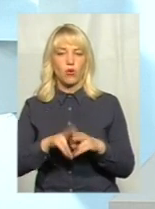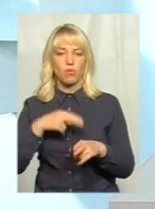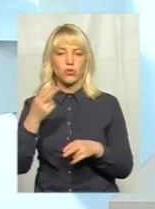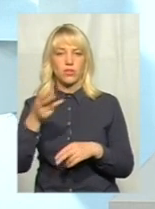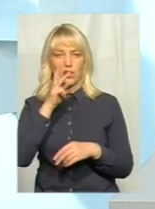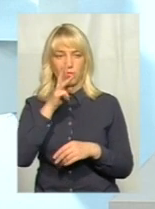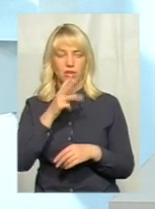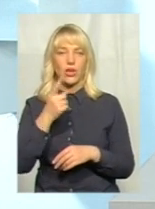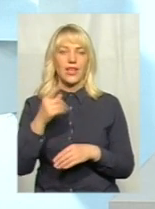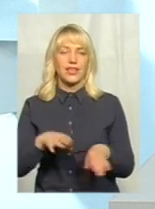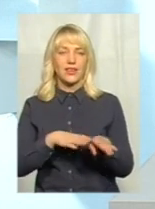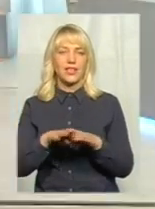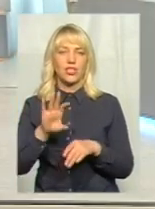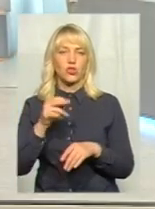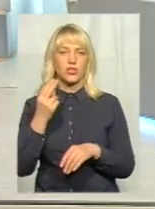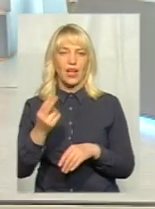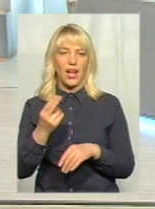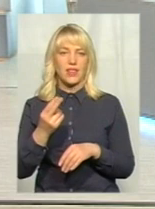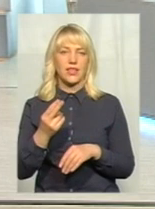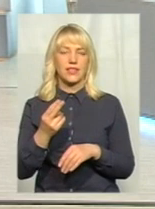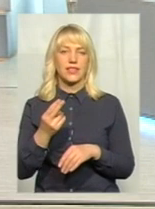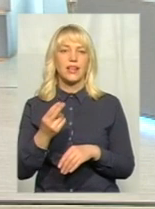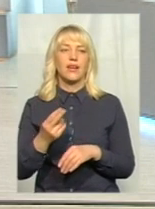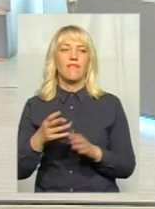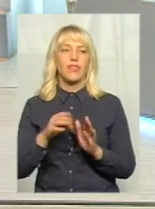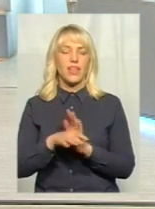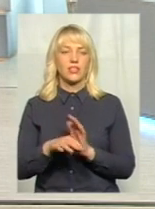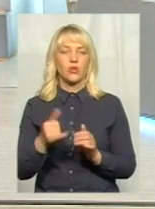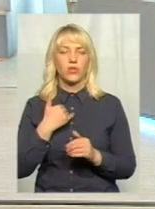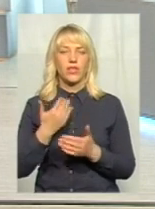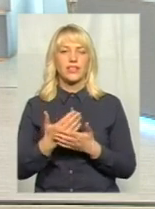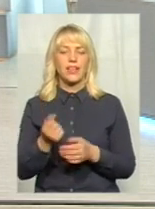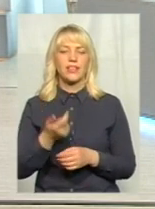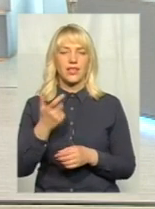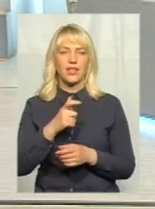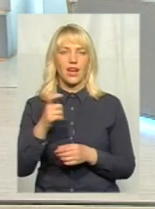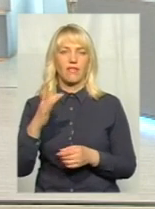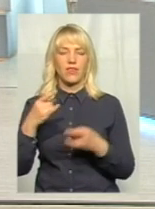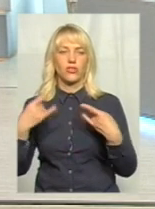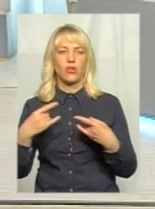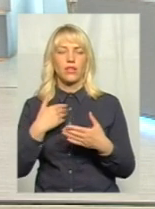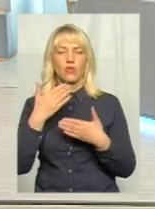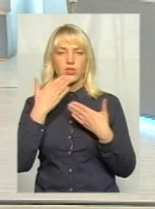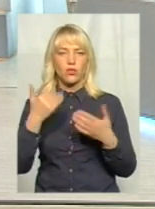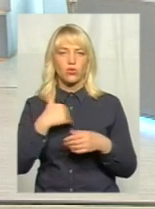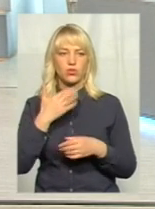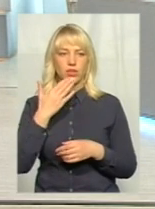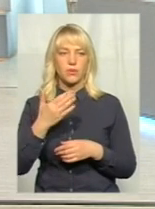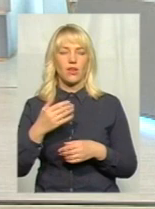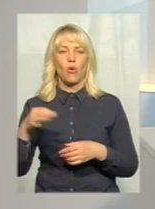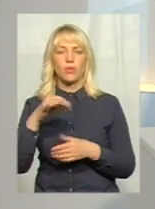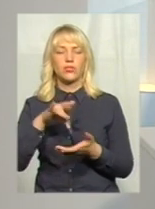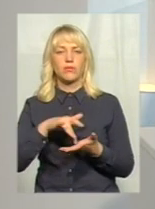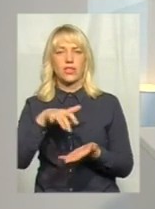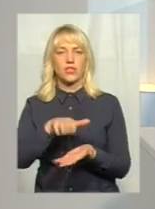єдиний соціальний внесок. Я вас зрозуміла. Пане Сергію, у нас ще буквально є декілька хвилин ефіру. І наостанок хочу запитати. От в обласному центрі